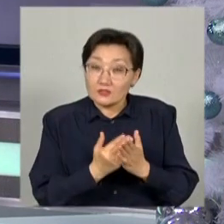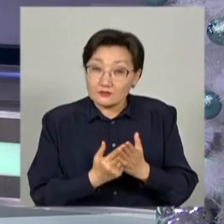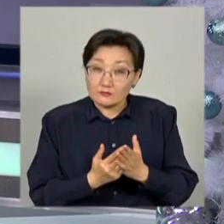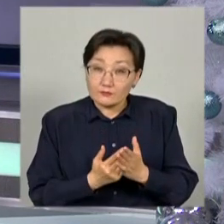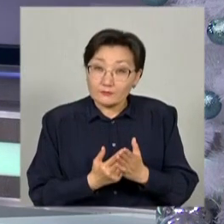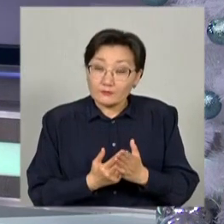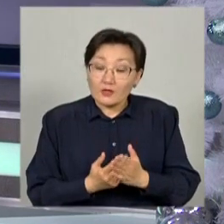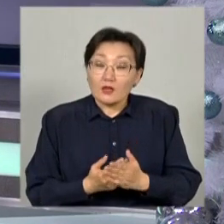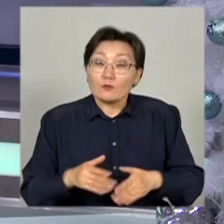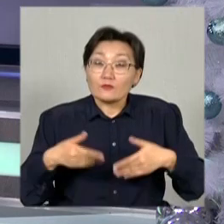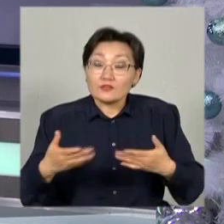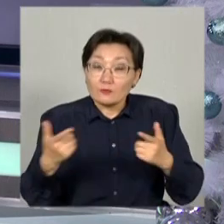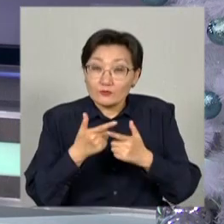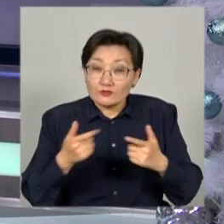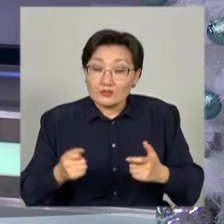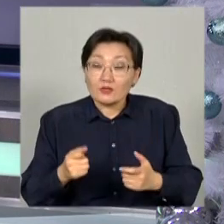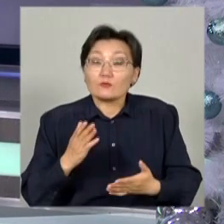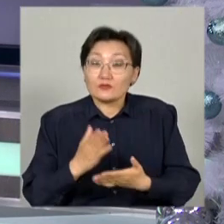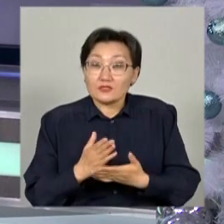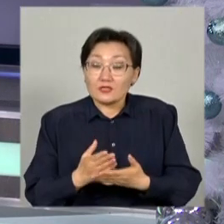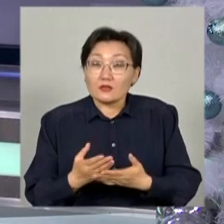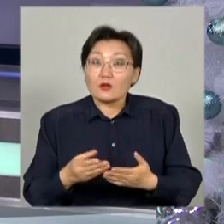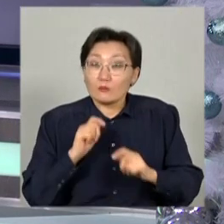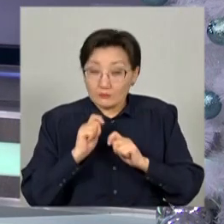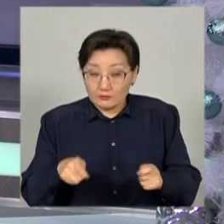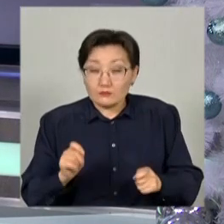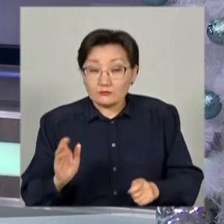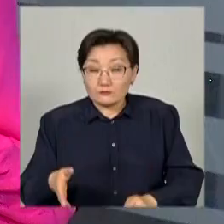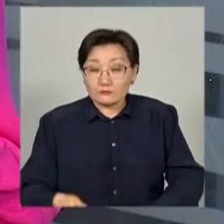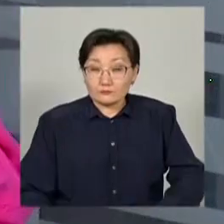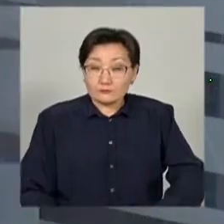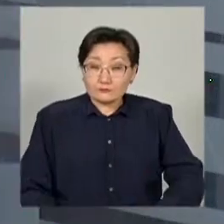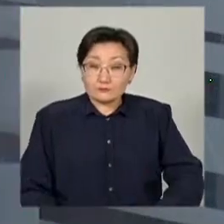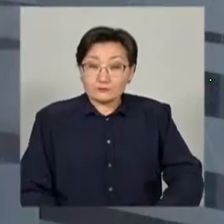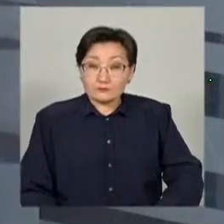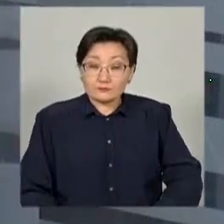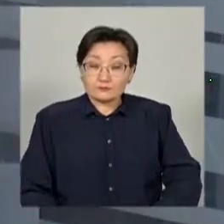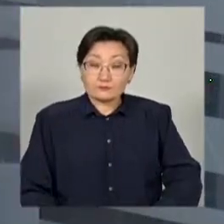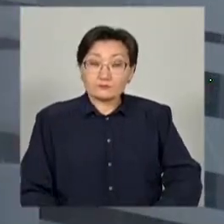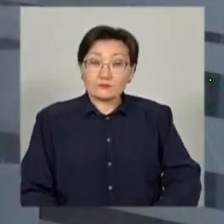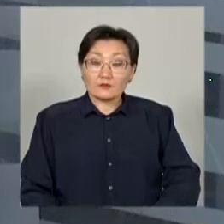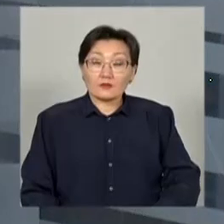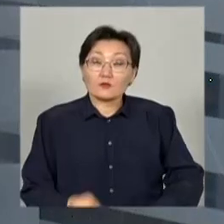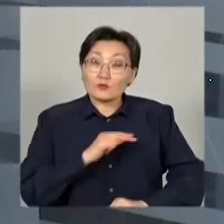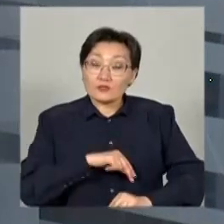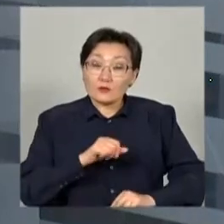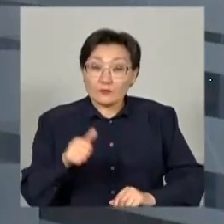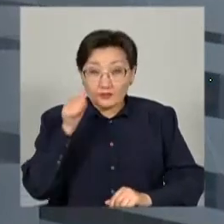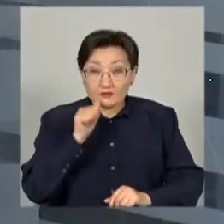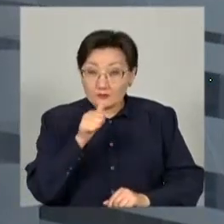соцсетях. За предоставление информации предусмотрено вознаграждение. Деятельность